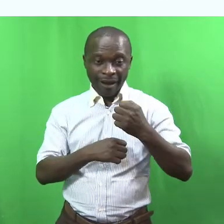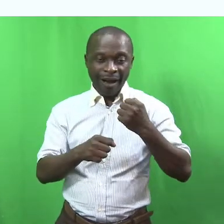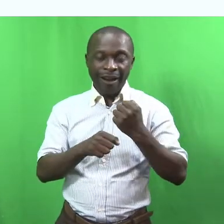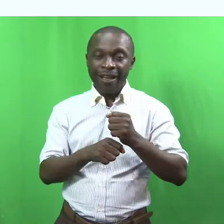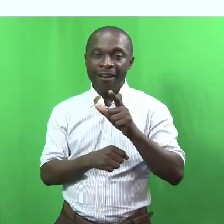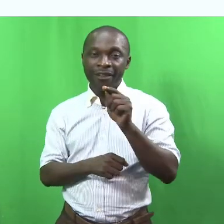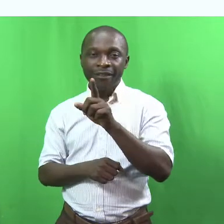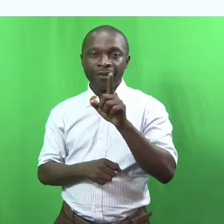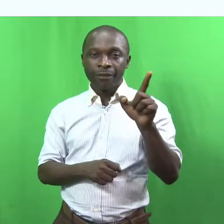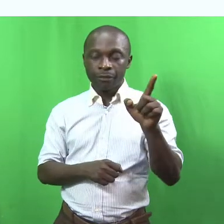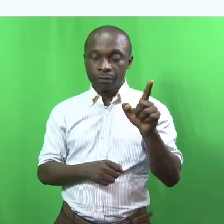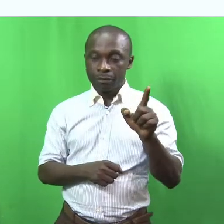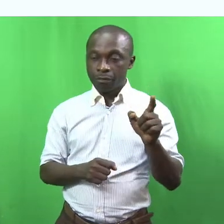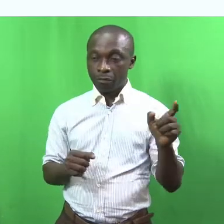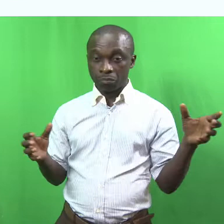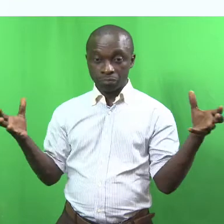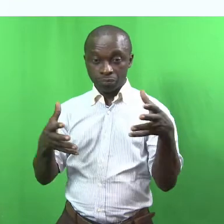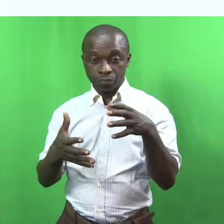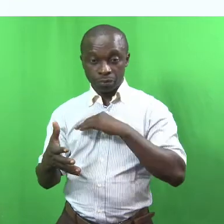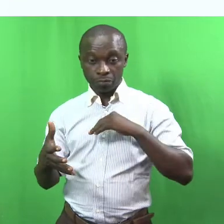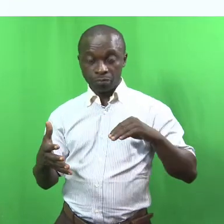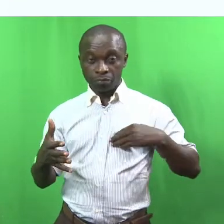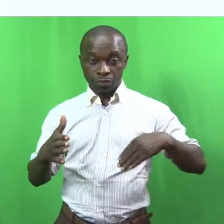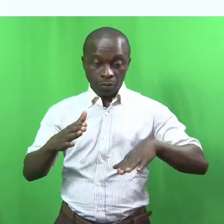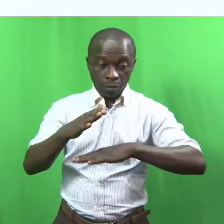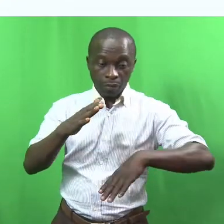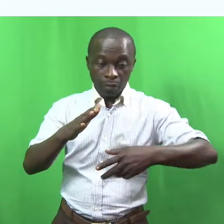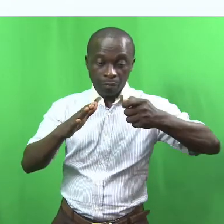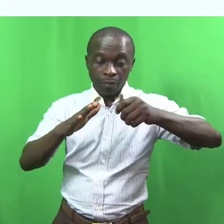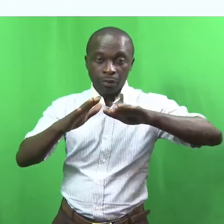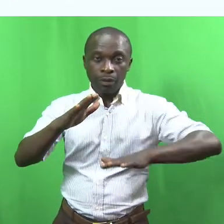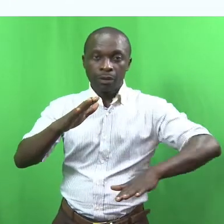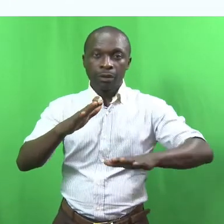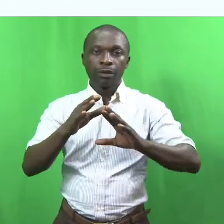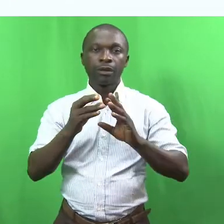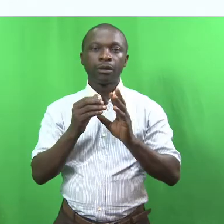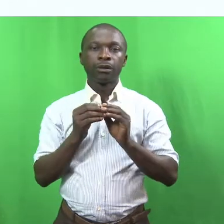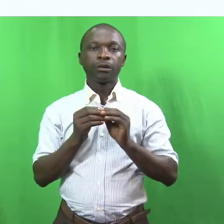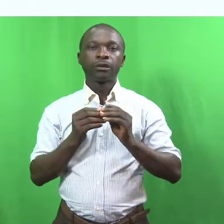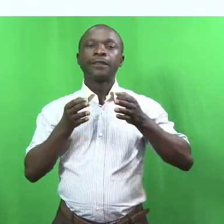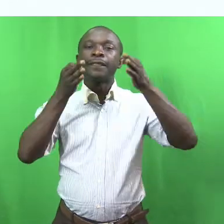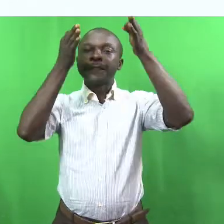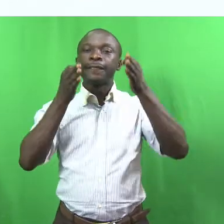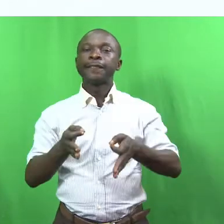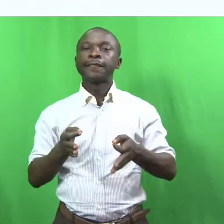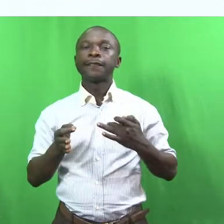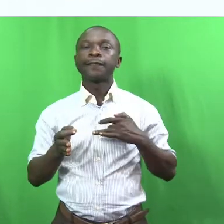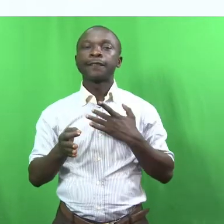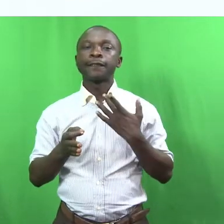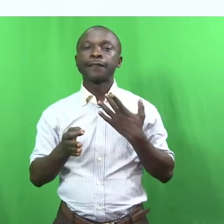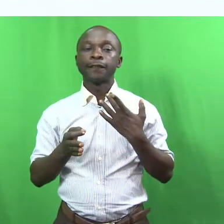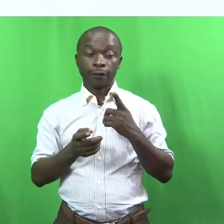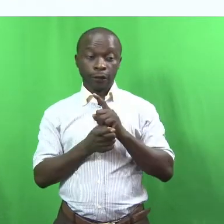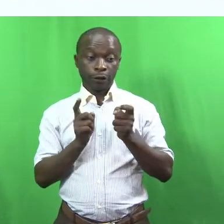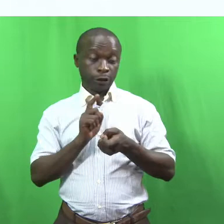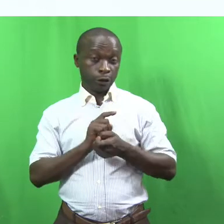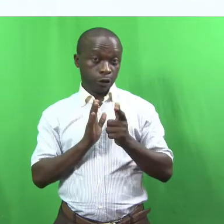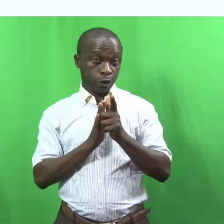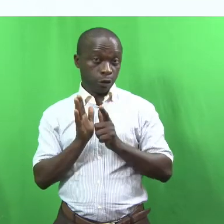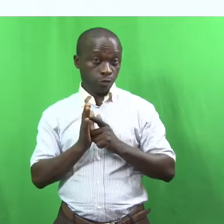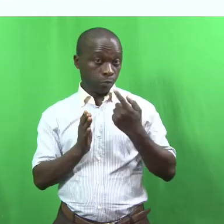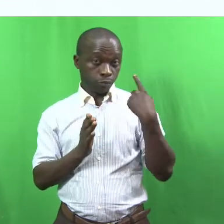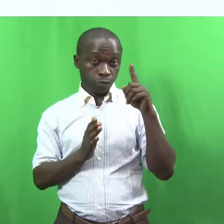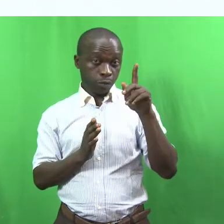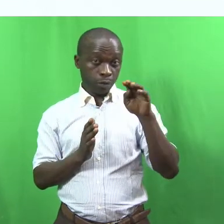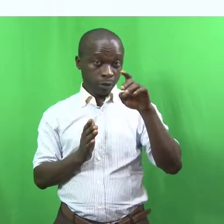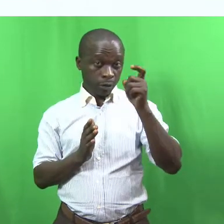Les membres de la Chambre basse du Parlement ont choisi de maintenir la réforme fiscale vivement querellée, ça il faut